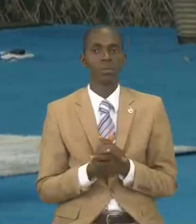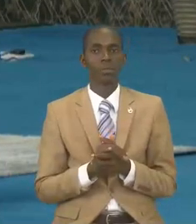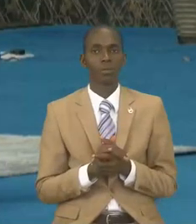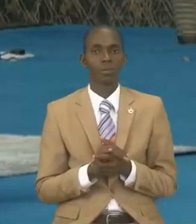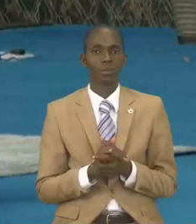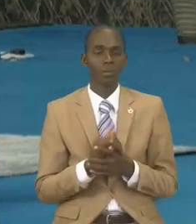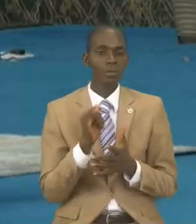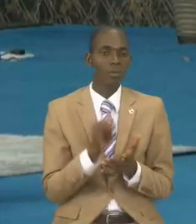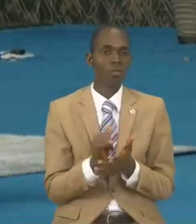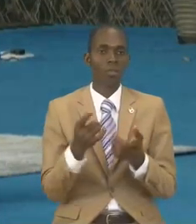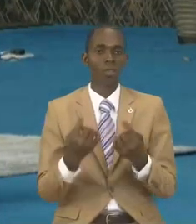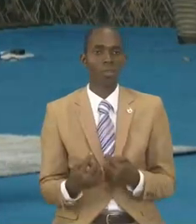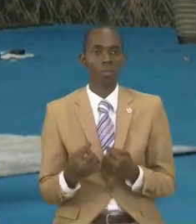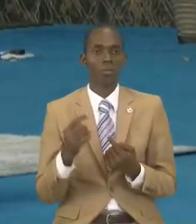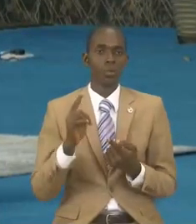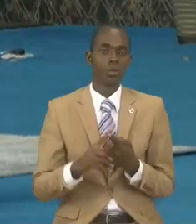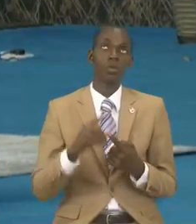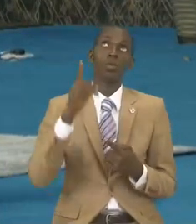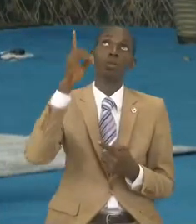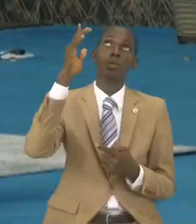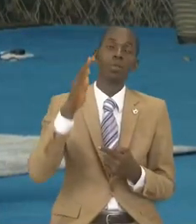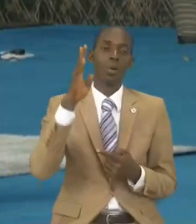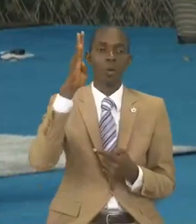Dieu par lui.